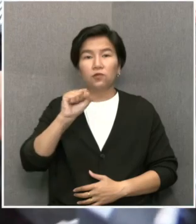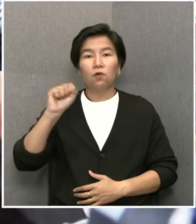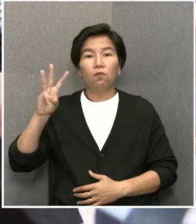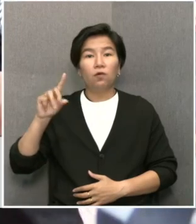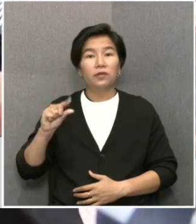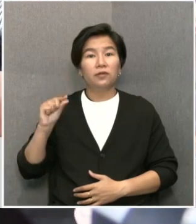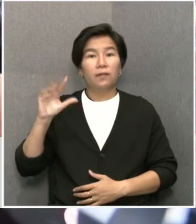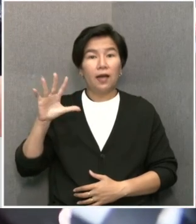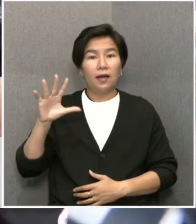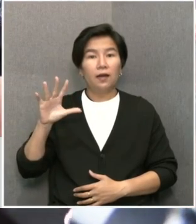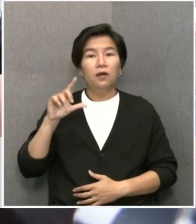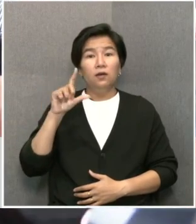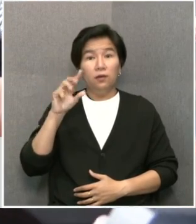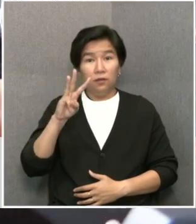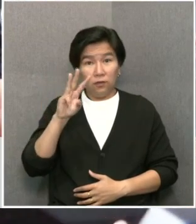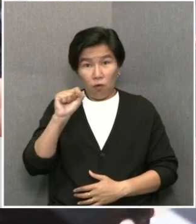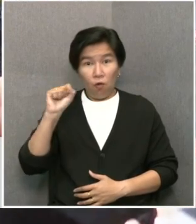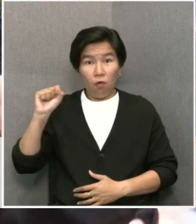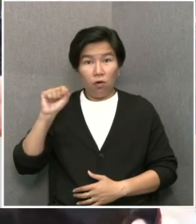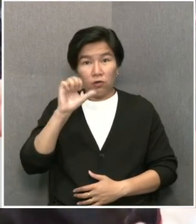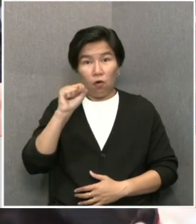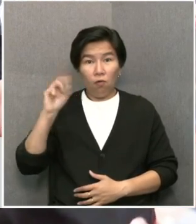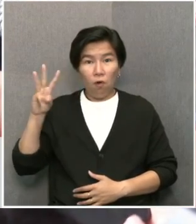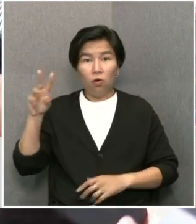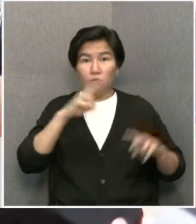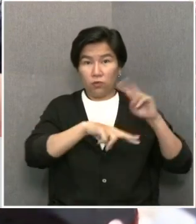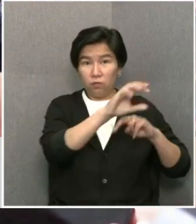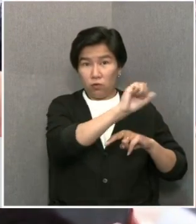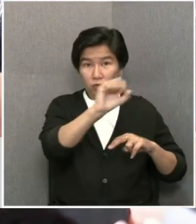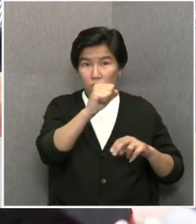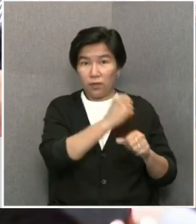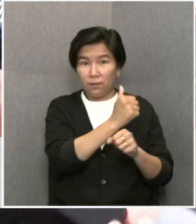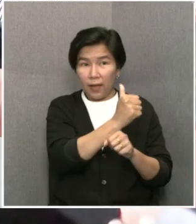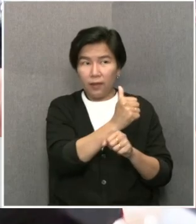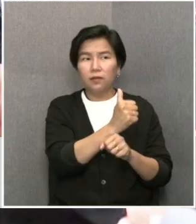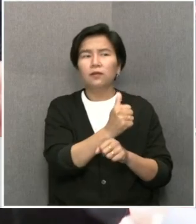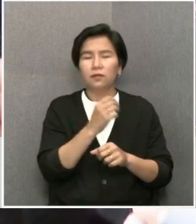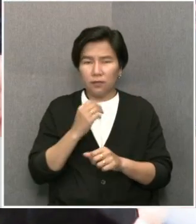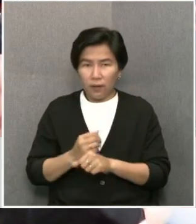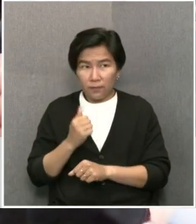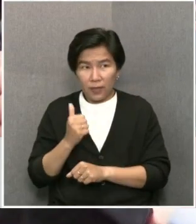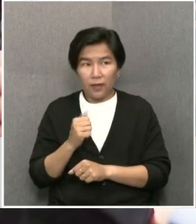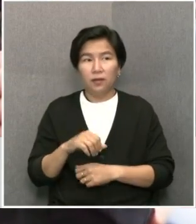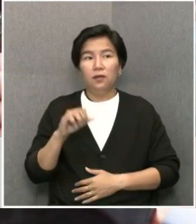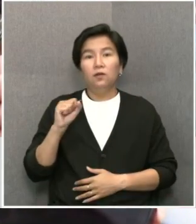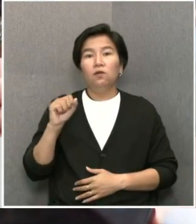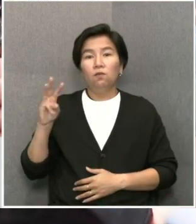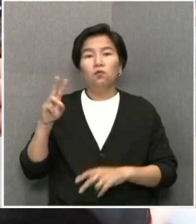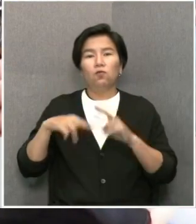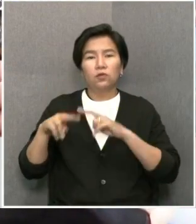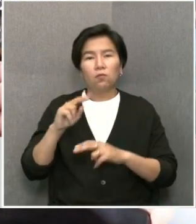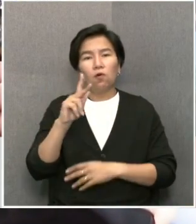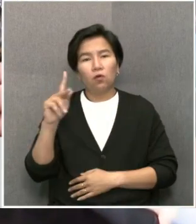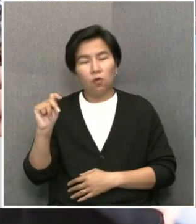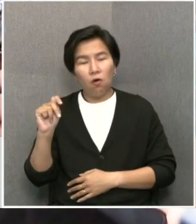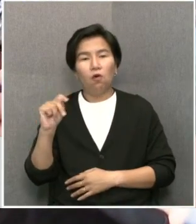ตรวจสอบสสได้ใช่ป่าครับแล้วรวมทั้งกกตเองก็ตรวจสอบสสตรวจสอบสวตรวจหลอบรัฐมนตรีแล้วก็กกตเองก็